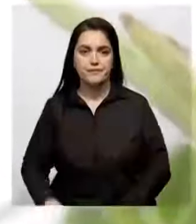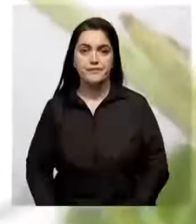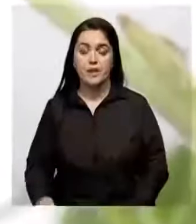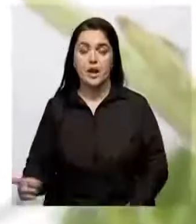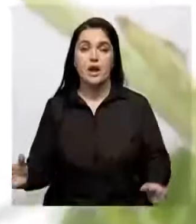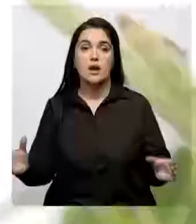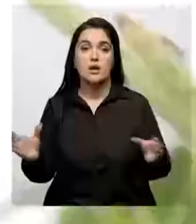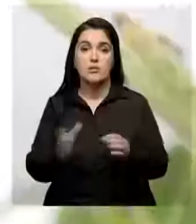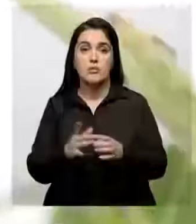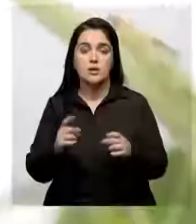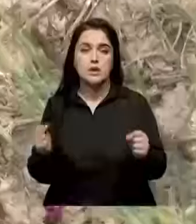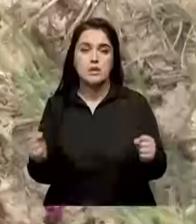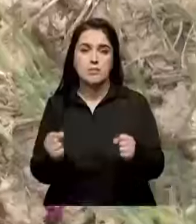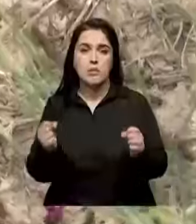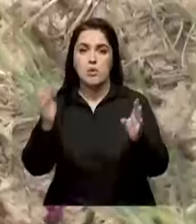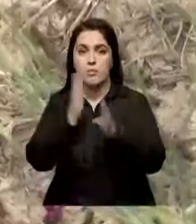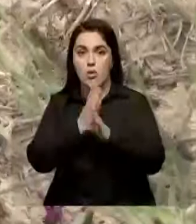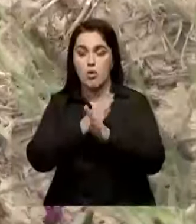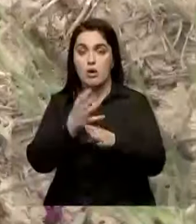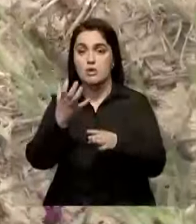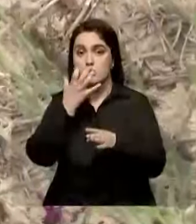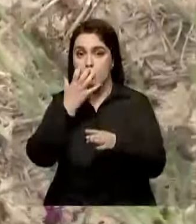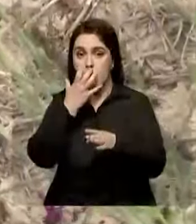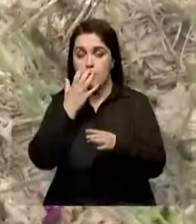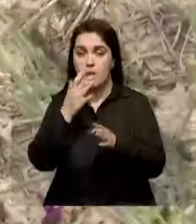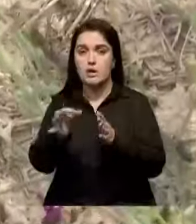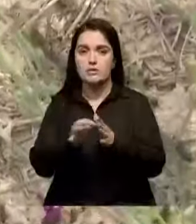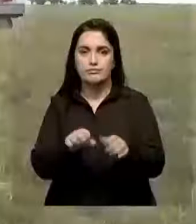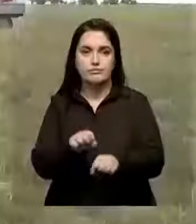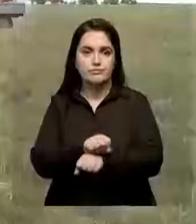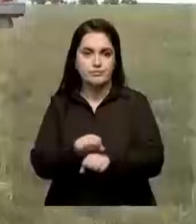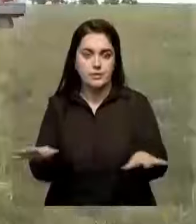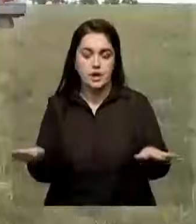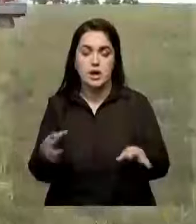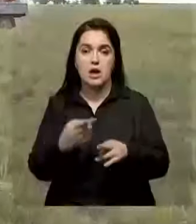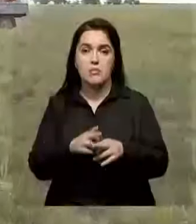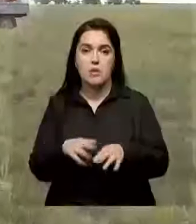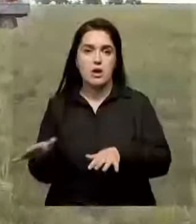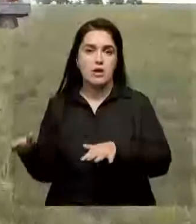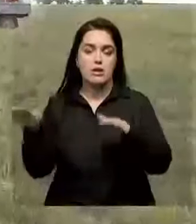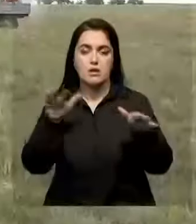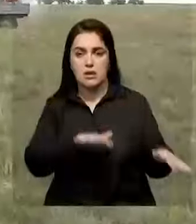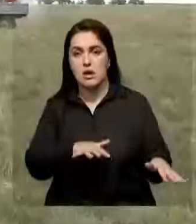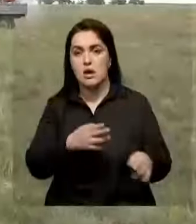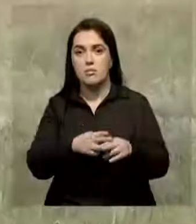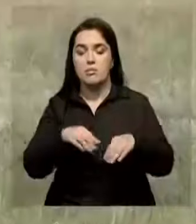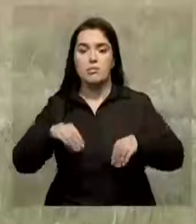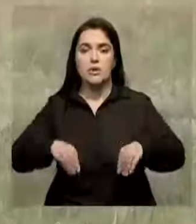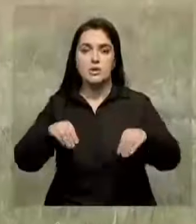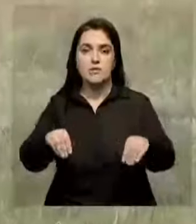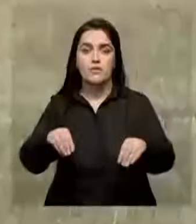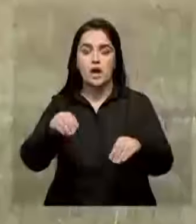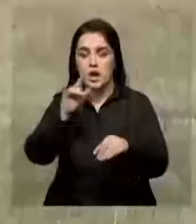саранча сбивается из-за прохладной погоды, а после потепления сразу начнет расселяться. Угрозы нашествия этих насекомых на посевные площади